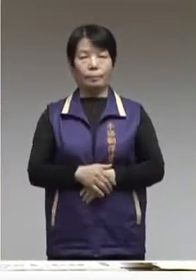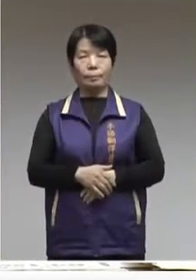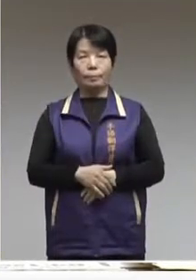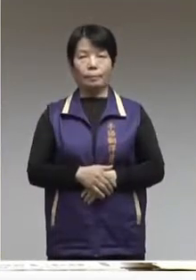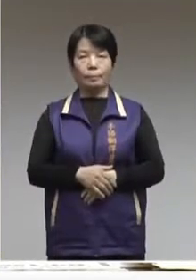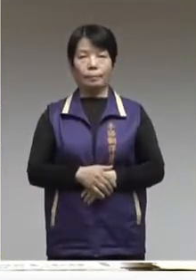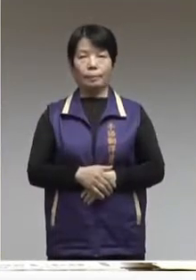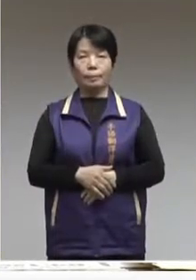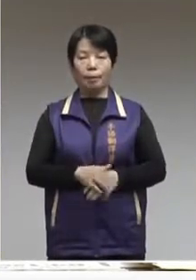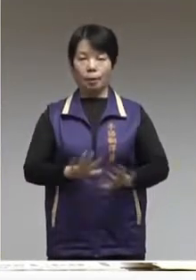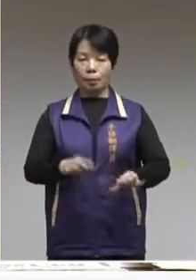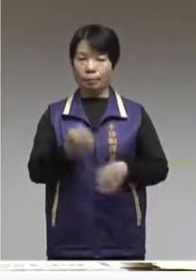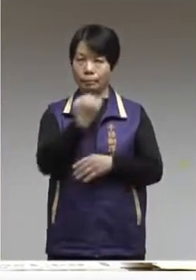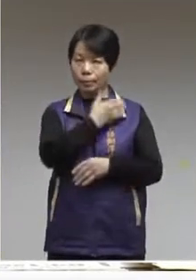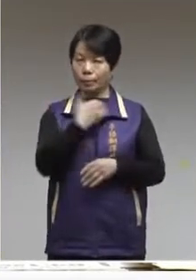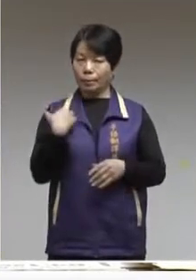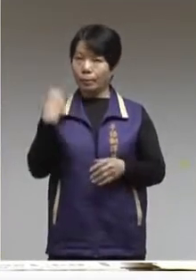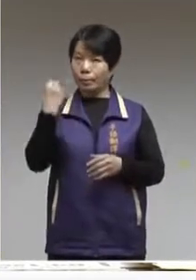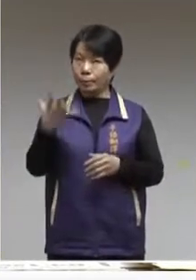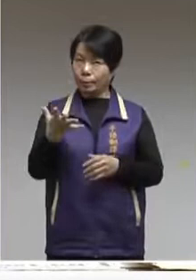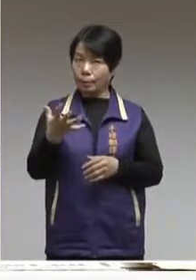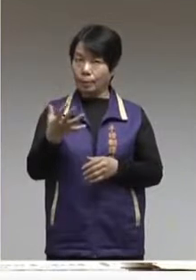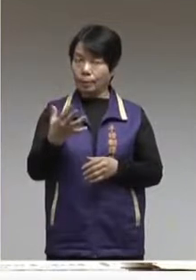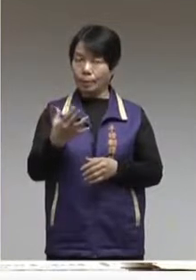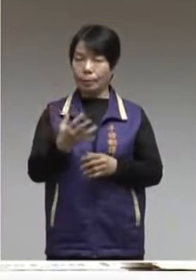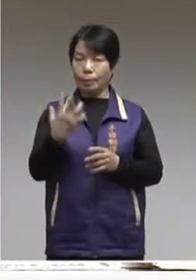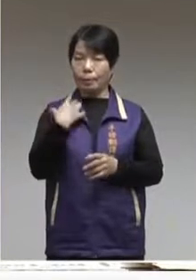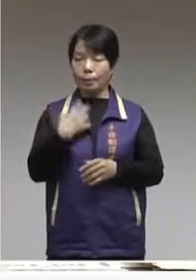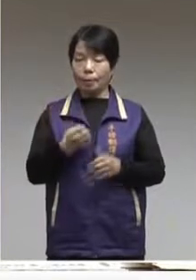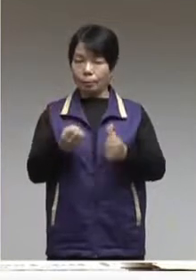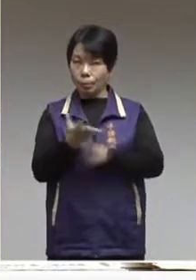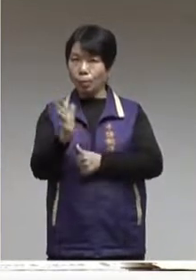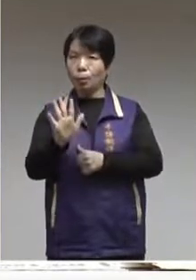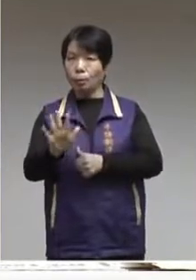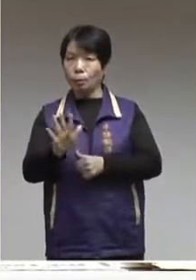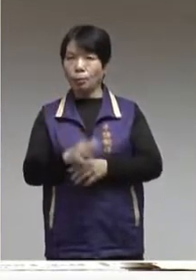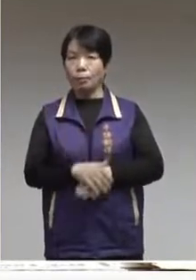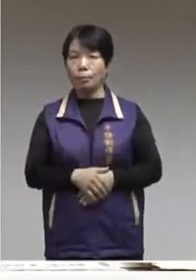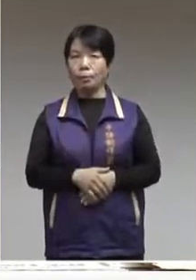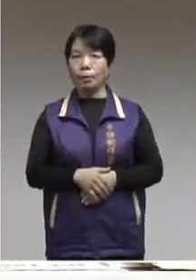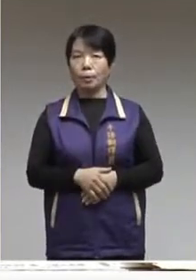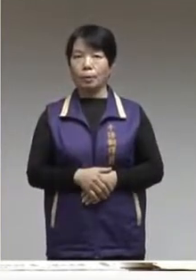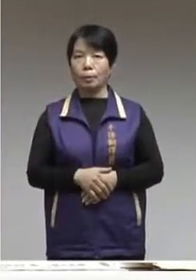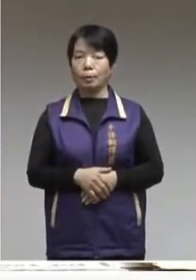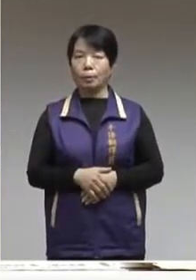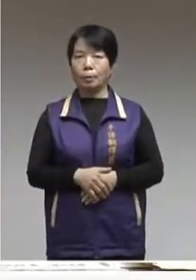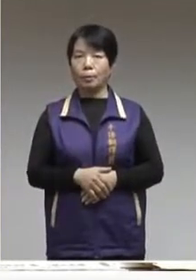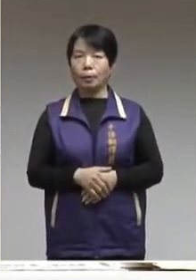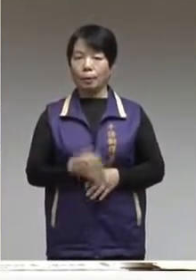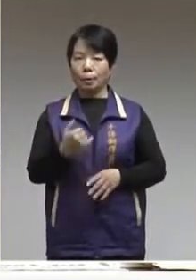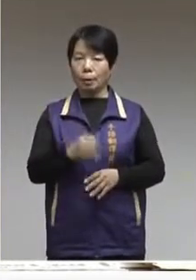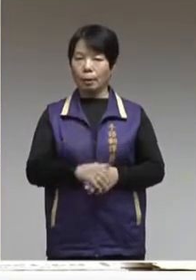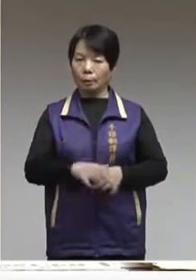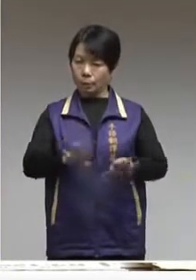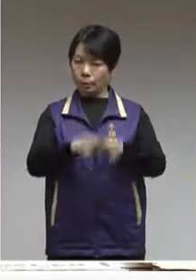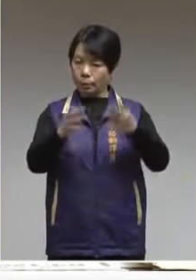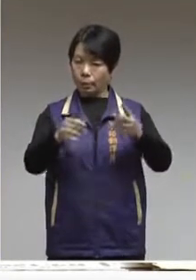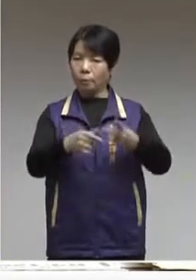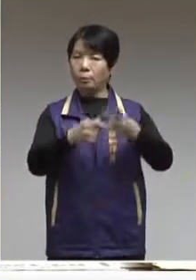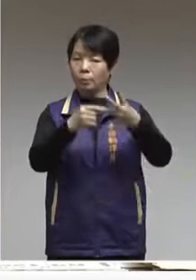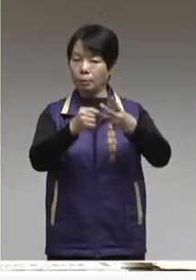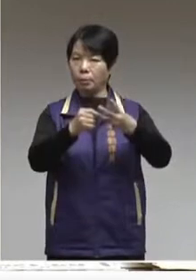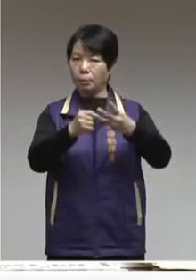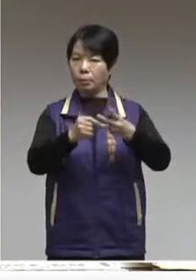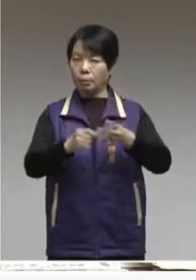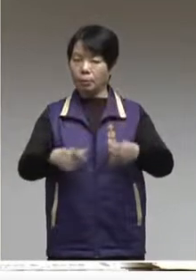能，假如有一些新的个案，那就应该已经可能就会进入到第三个流